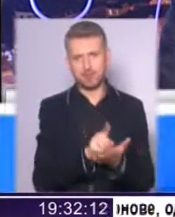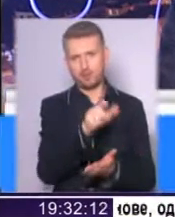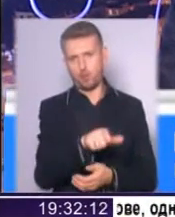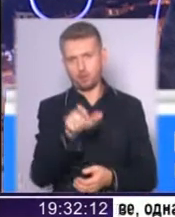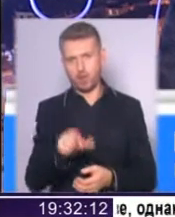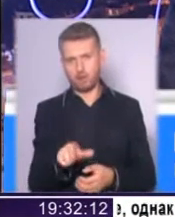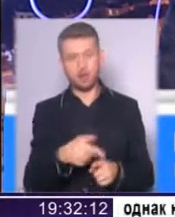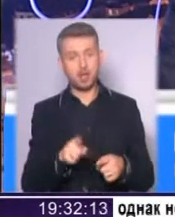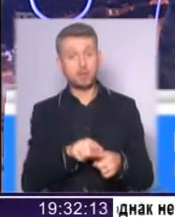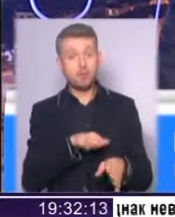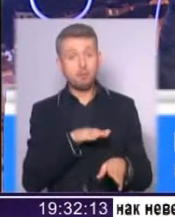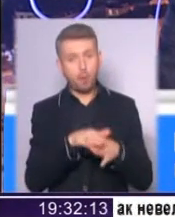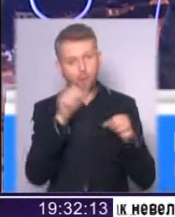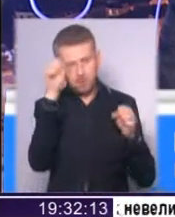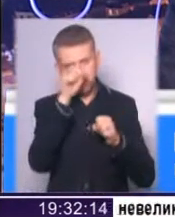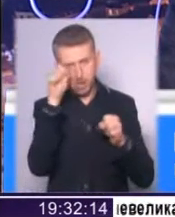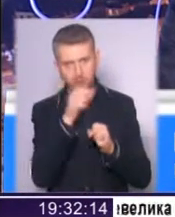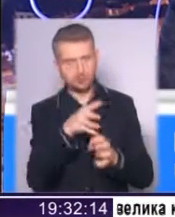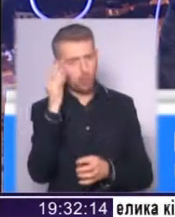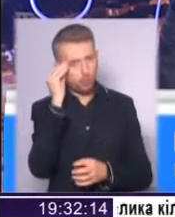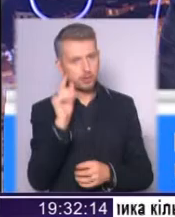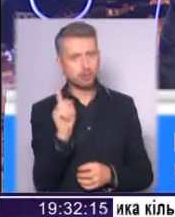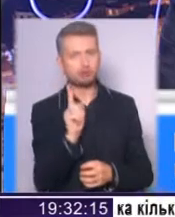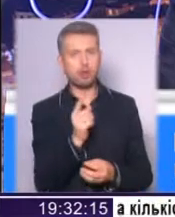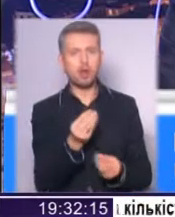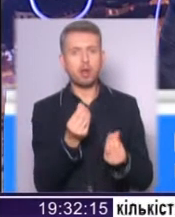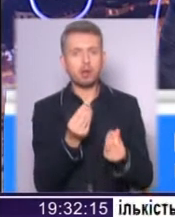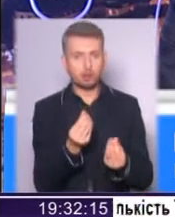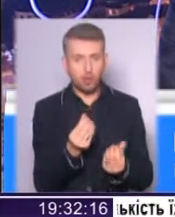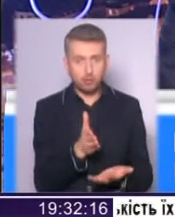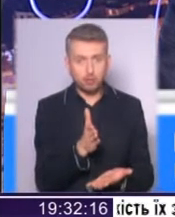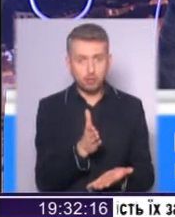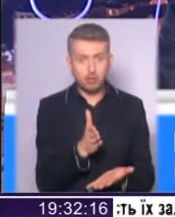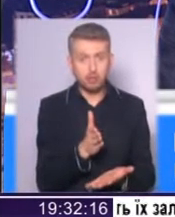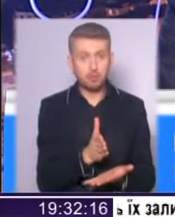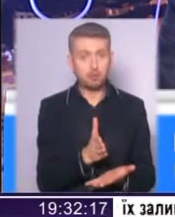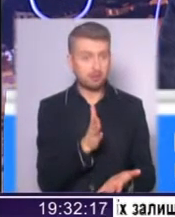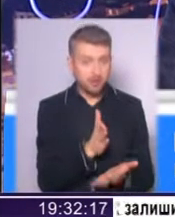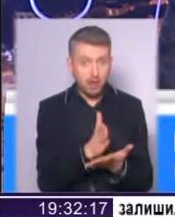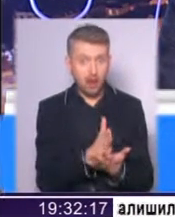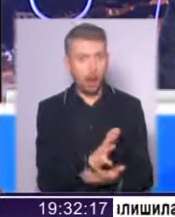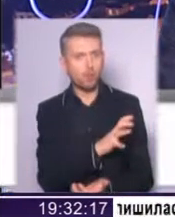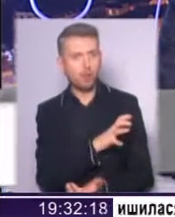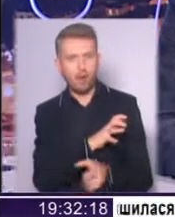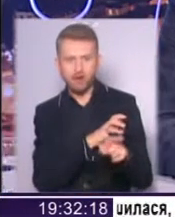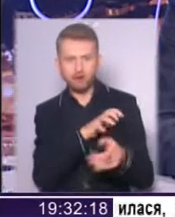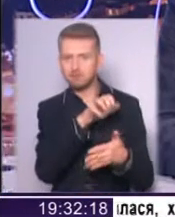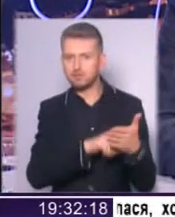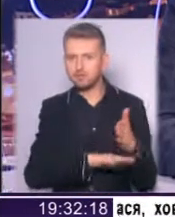Там така ситуація. Насправді, дійсно, це є ганебно, що сьогодні ми, ну, якби, взагалі уряд держави додумався до того,